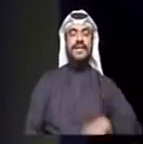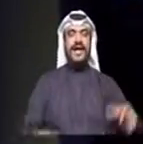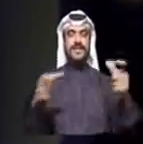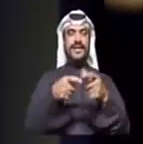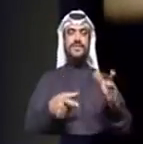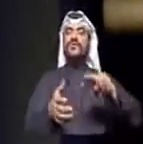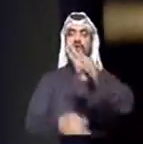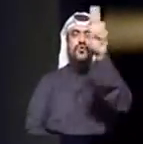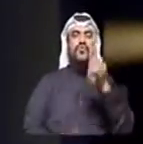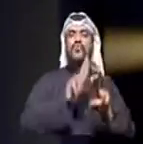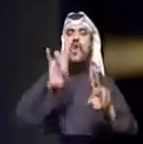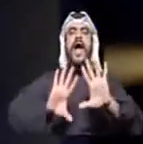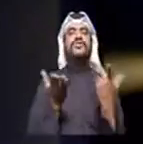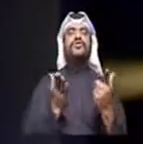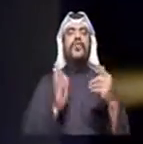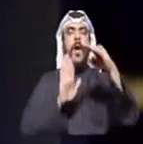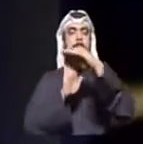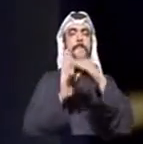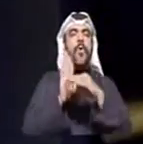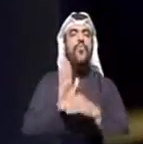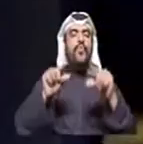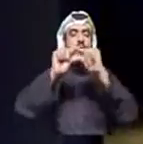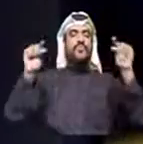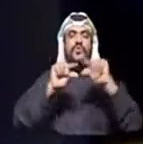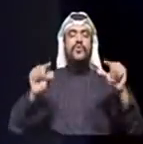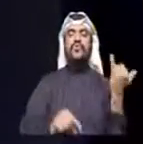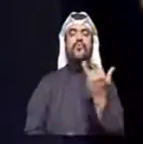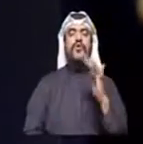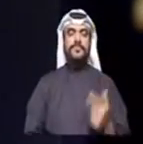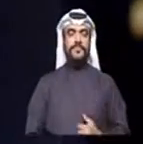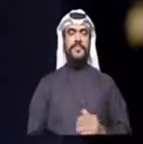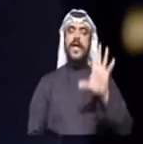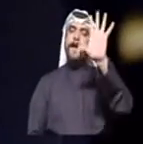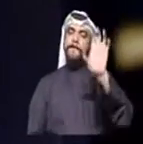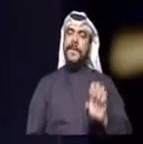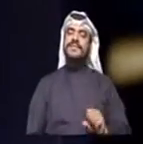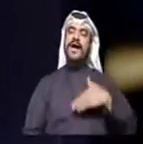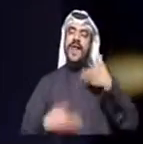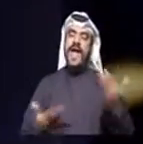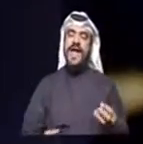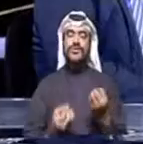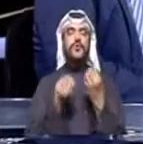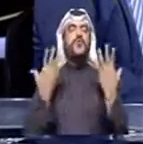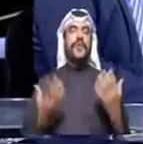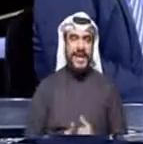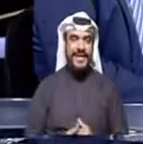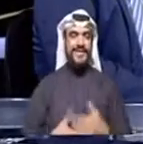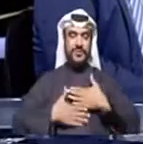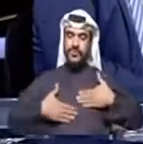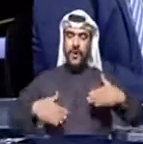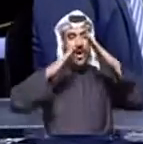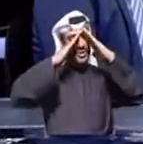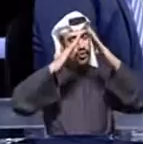المانحة، ترى ما هي أهم المواضيع التي تمت مناقشتها من خلال هذا الاجتماع؟ مساء النور، وشكرا جزيلا على الاستضافة